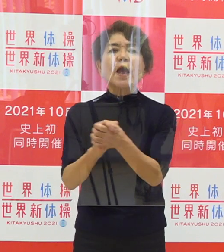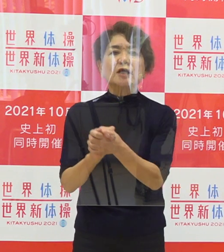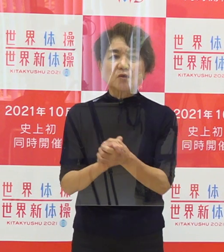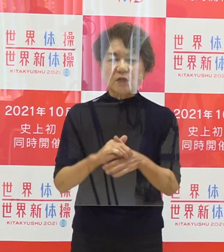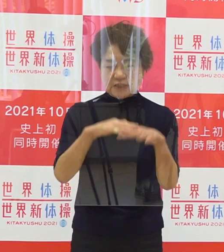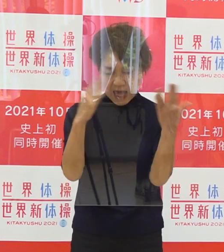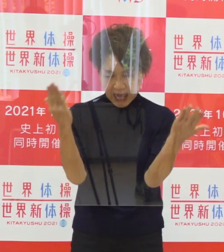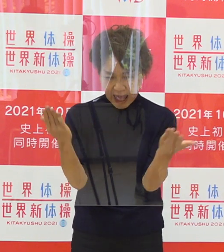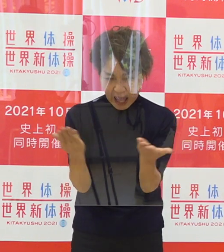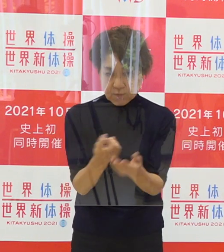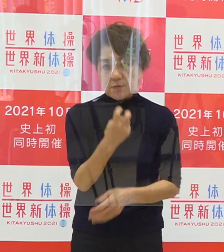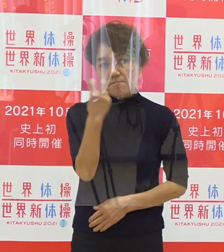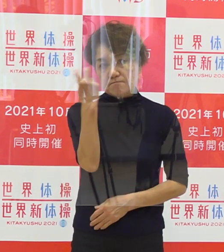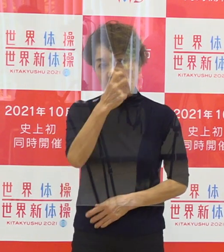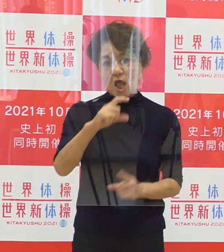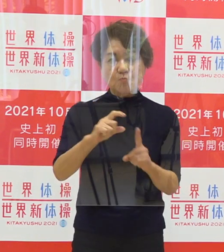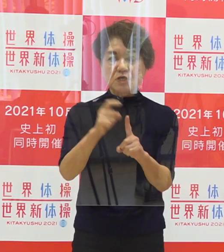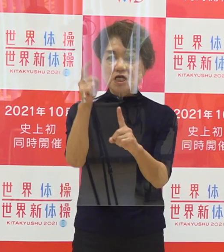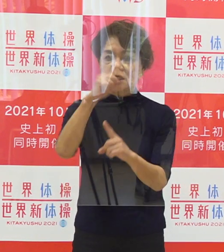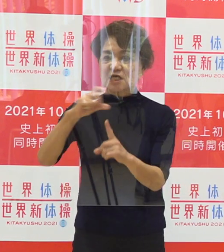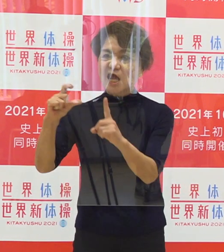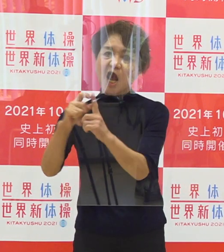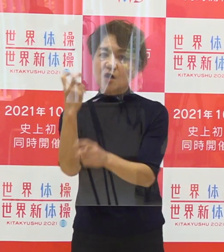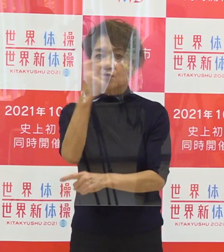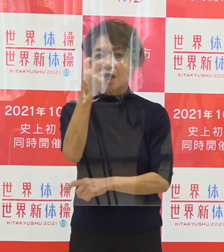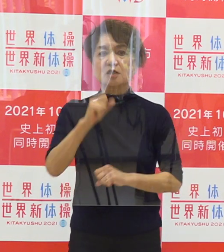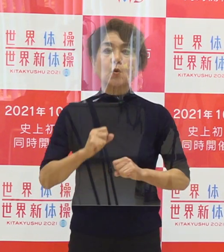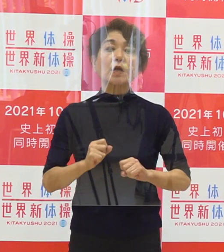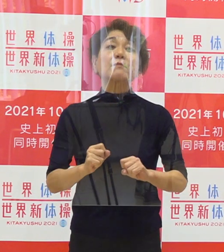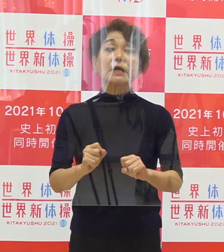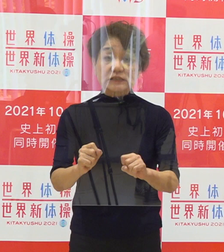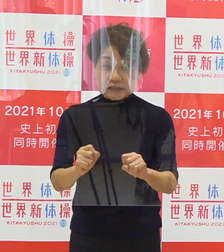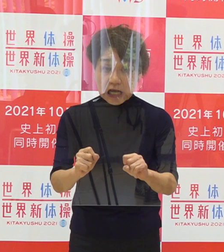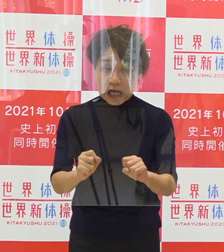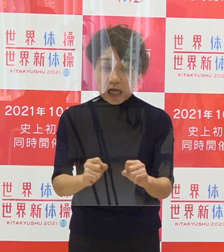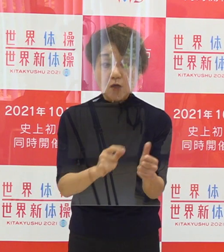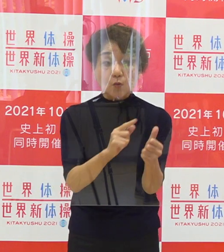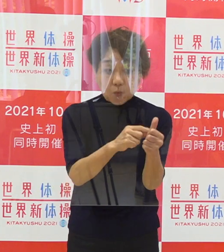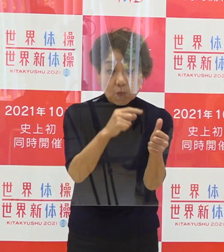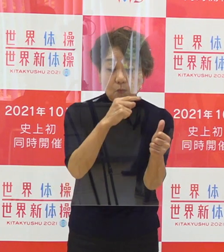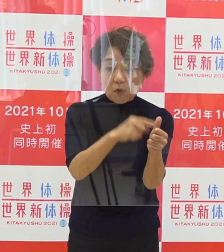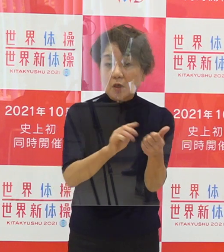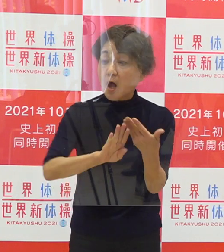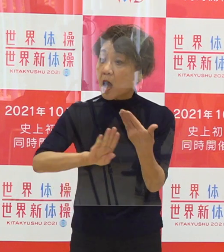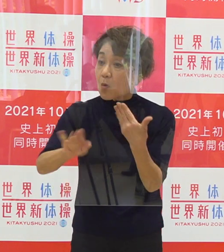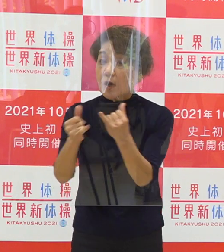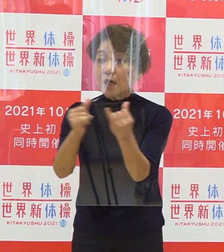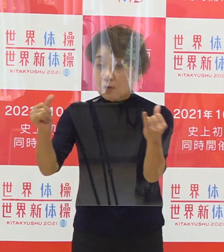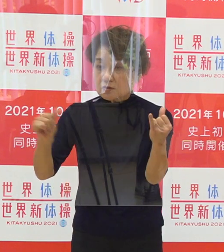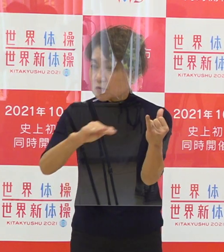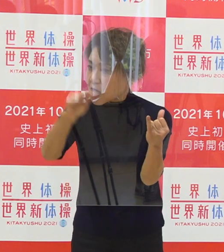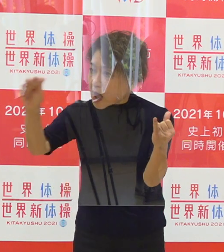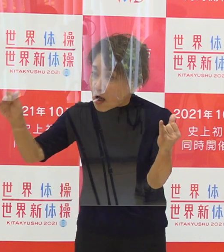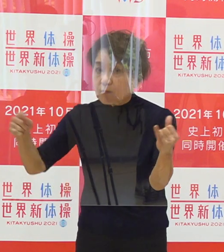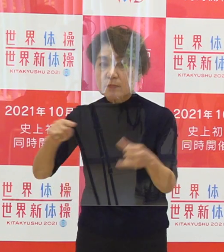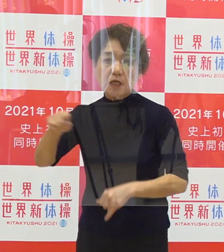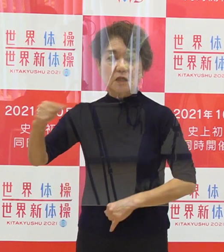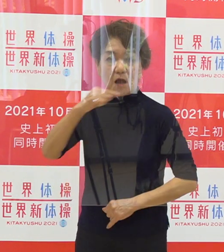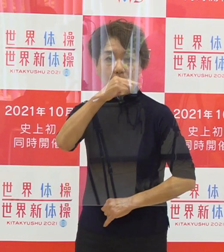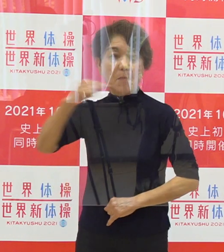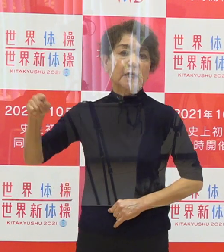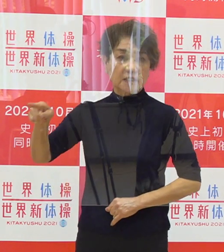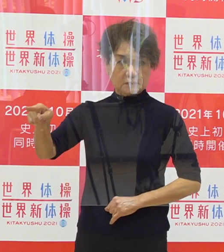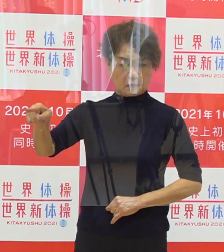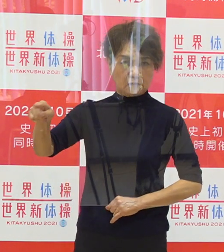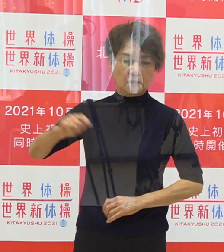検査を行っておりまして、その陽性になった方を除く全員のチームメイトは陰性であり